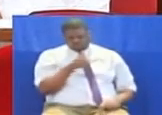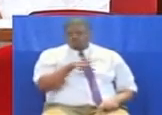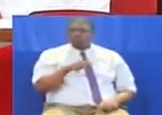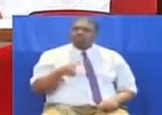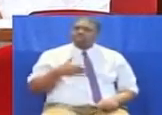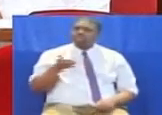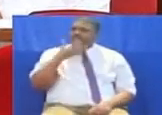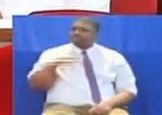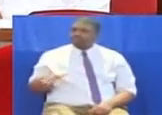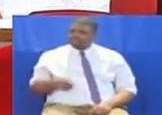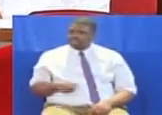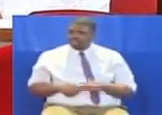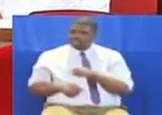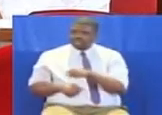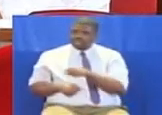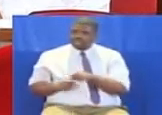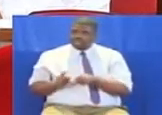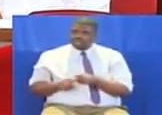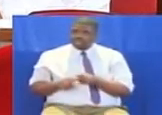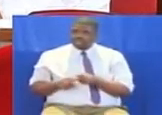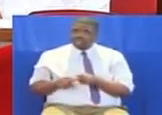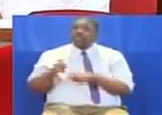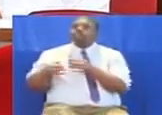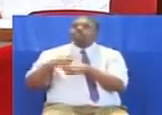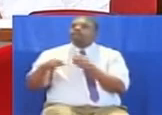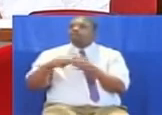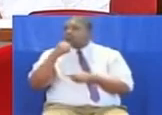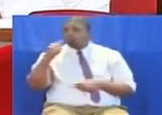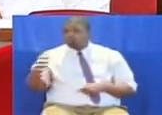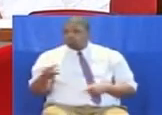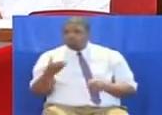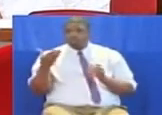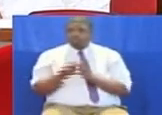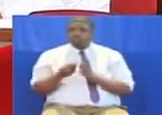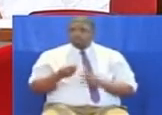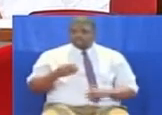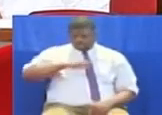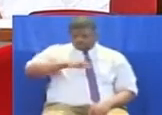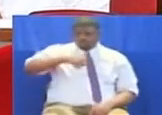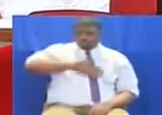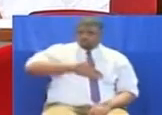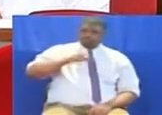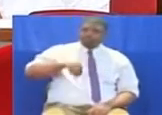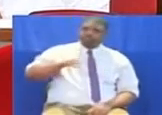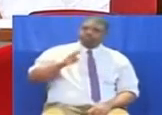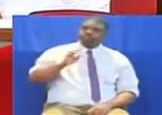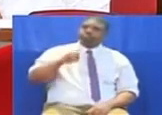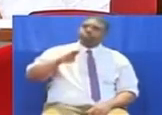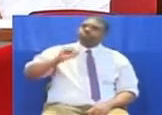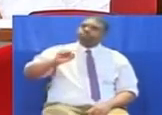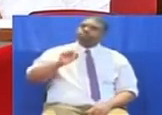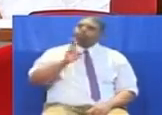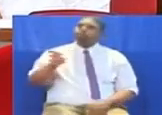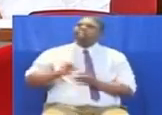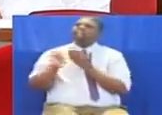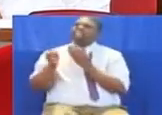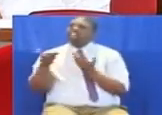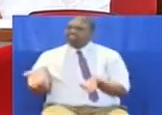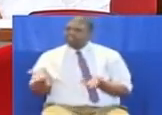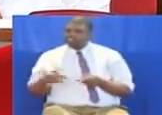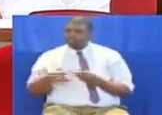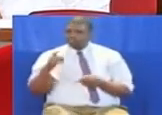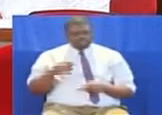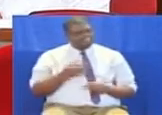Haya maji yenyewe vile vile ameleta miradi ya kutosha ikiwemo jimbo langu la Momo. Sasa hoja gani tena? Nchi haina umeme wa